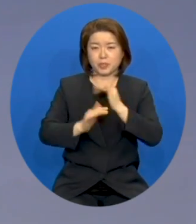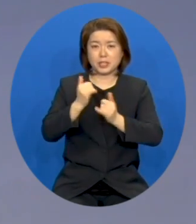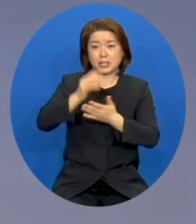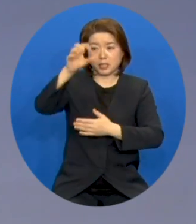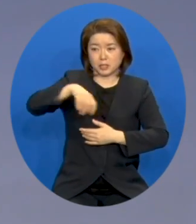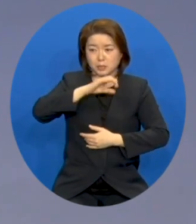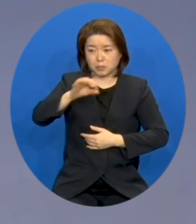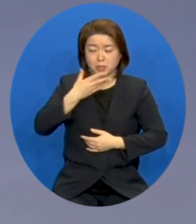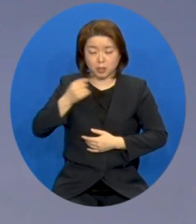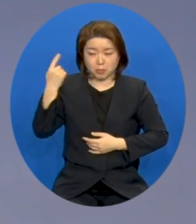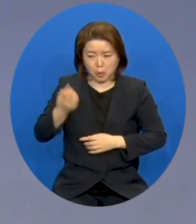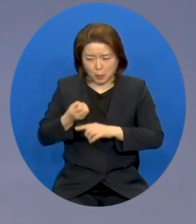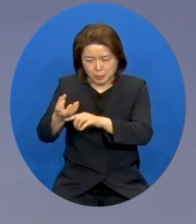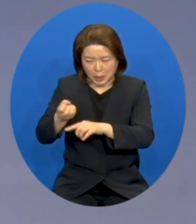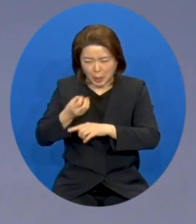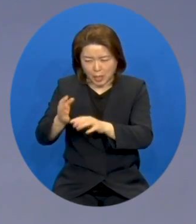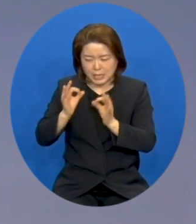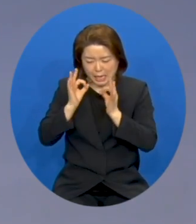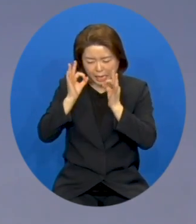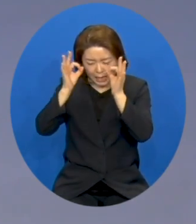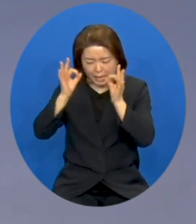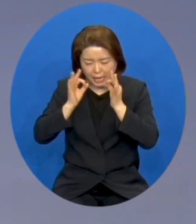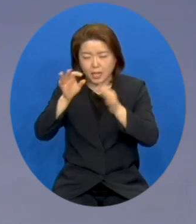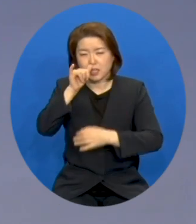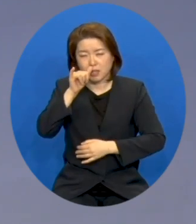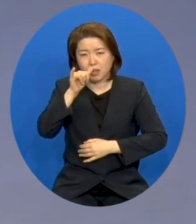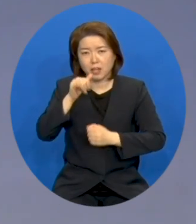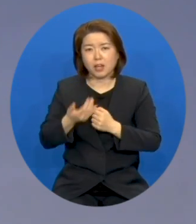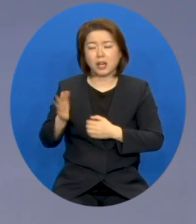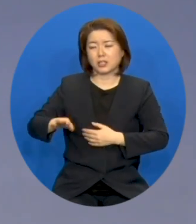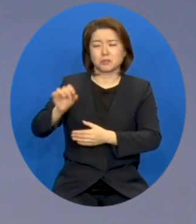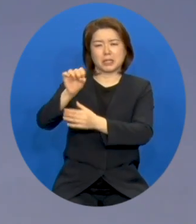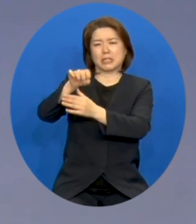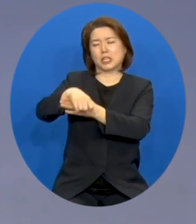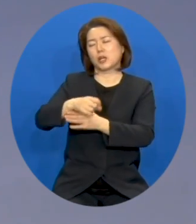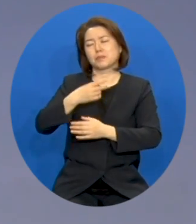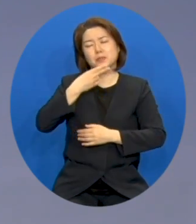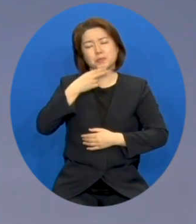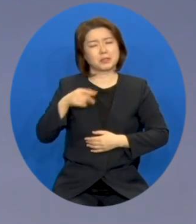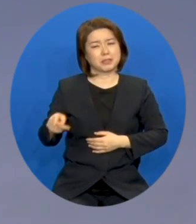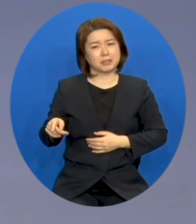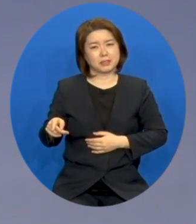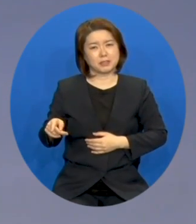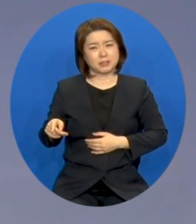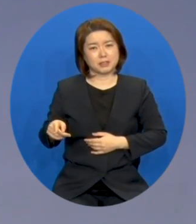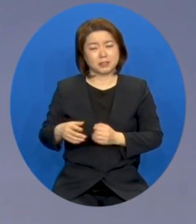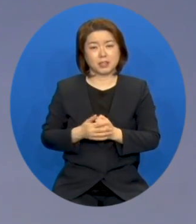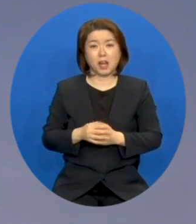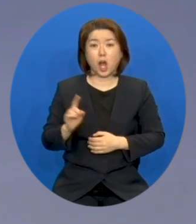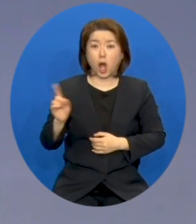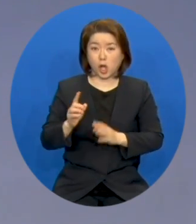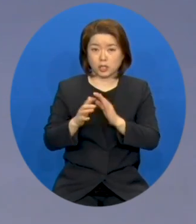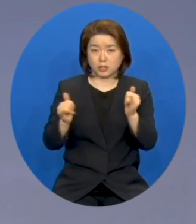부활을 전해보려고 애를 썼는데 열매가 없었습니다. 어떤 분은 선교의